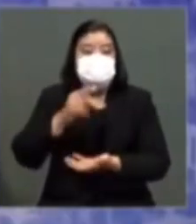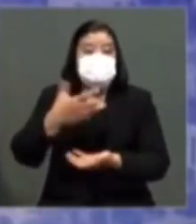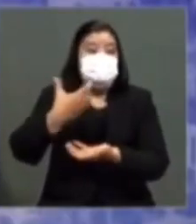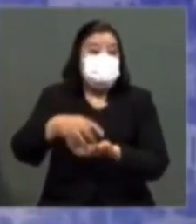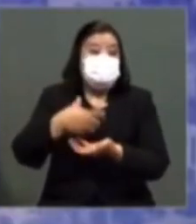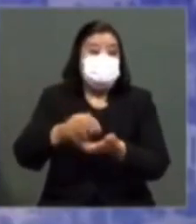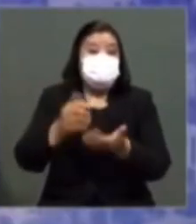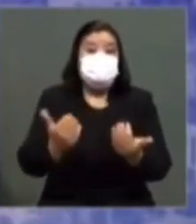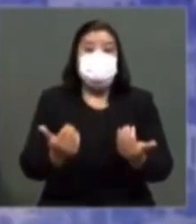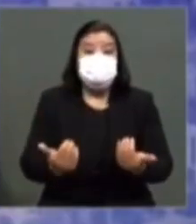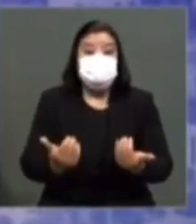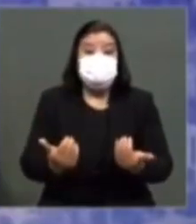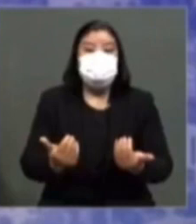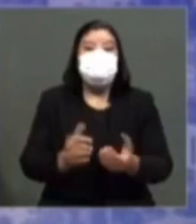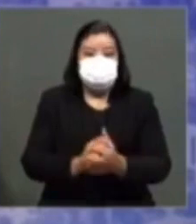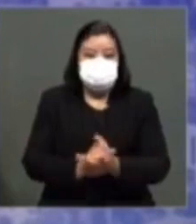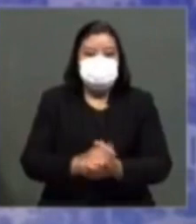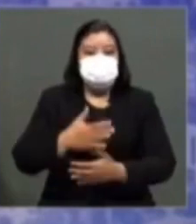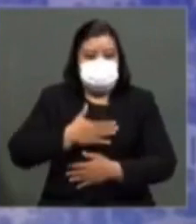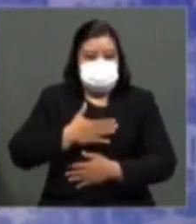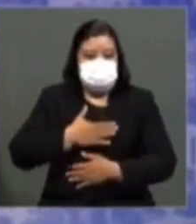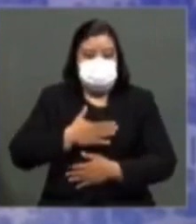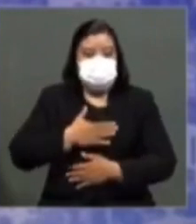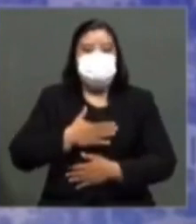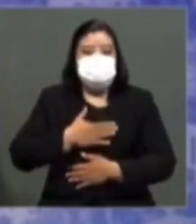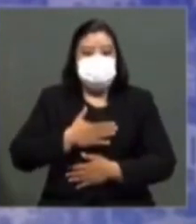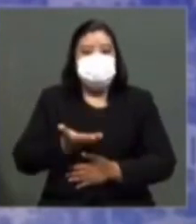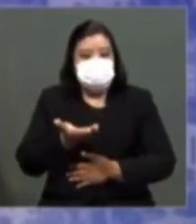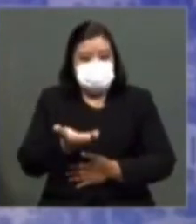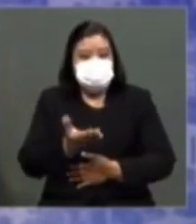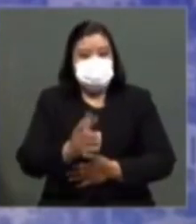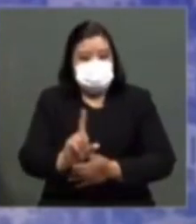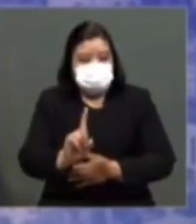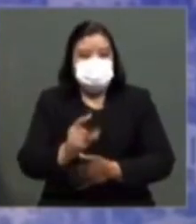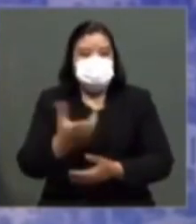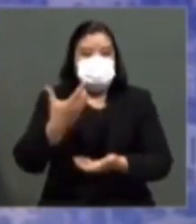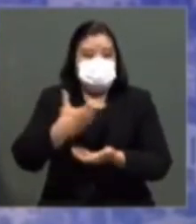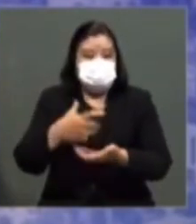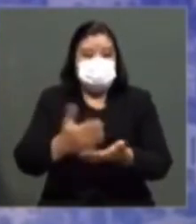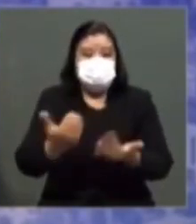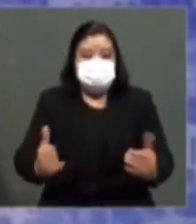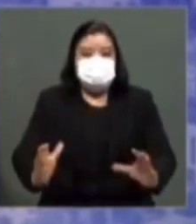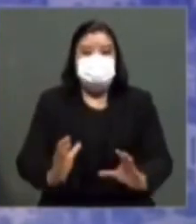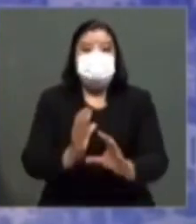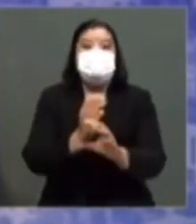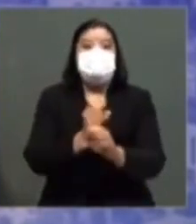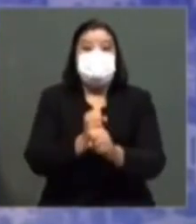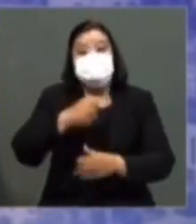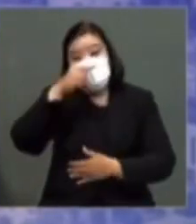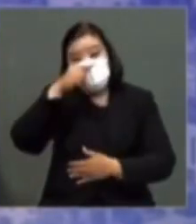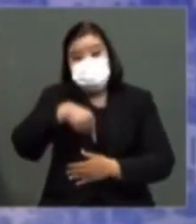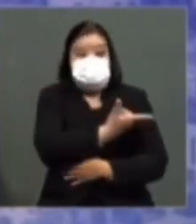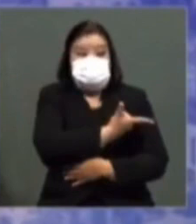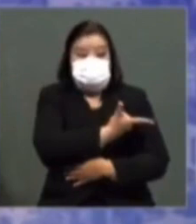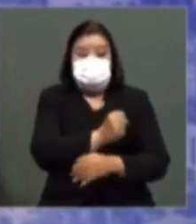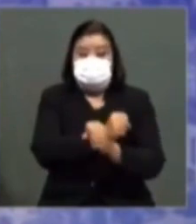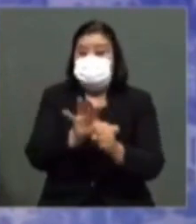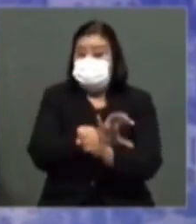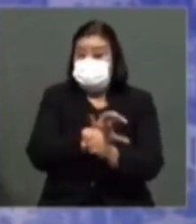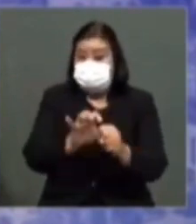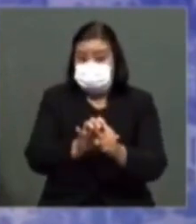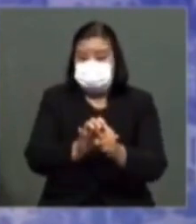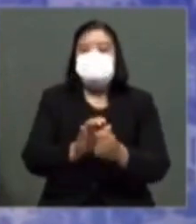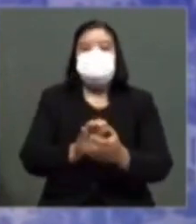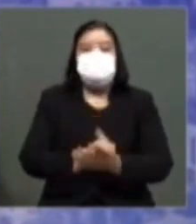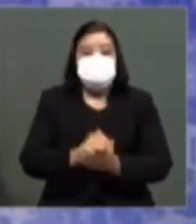ถานการณ์ในวันนี้นะคะซึ่งขออนุญาตเริ่มที่รายงานสรุปผลการฉีดวัคซีนในประเทศไทยค่ะซึ่งเมื่อว